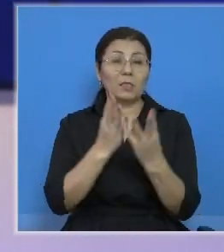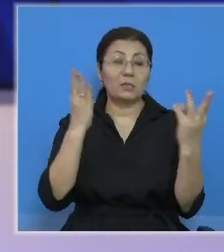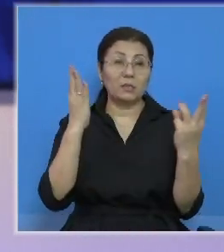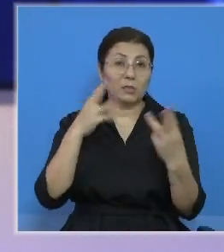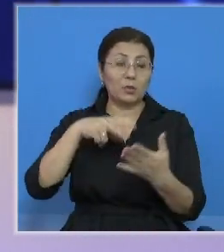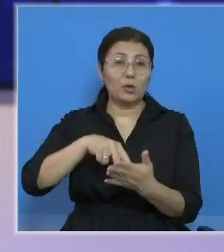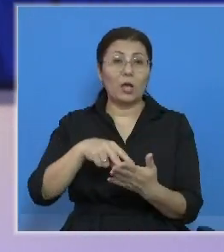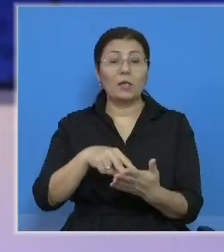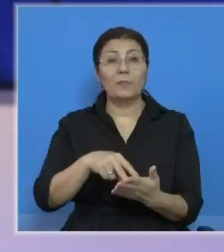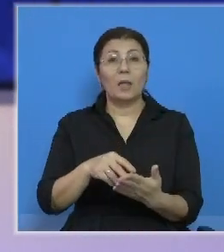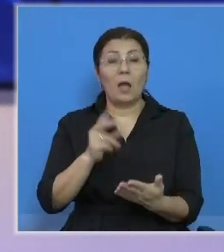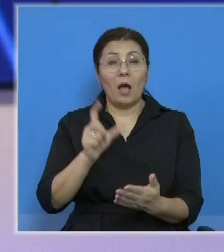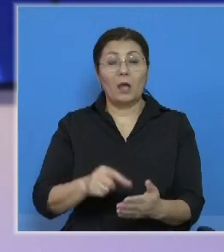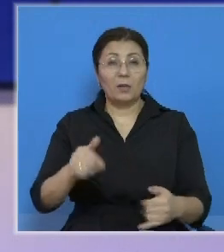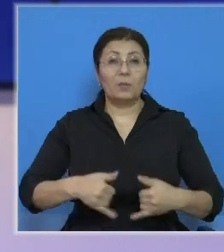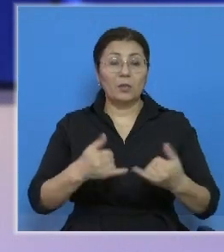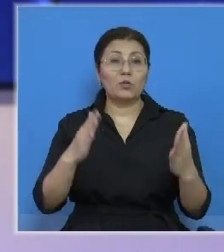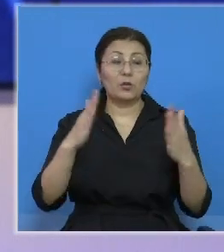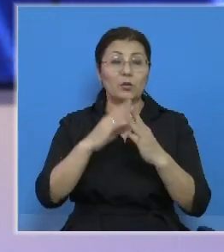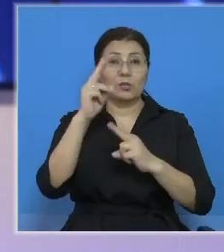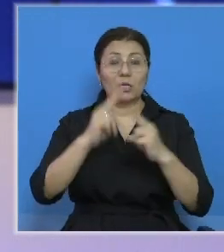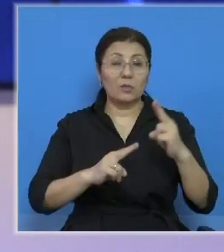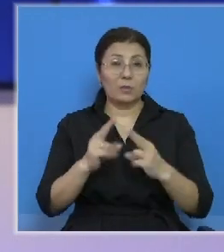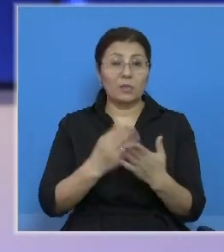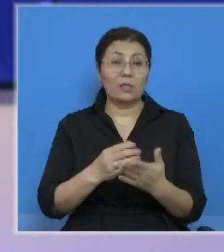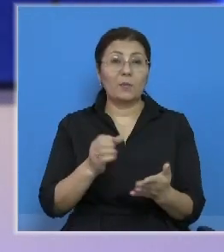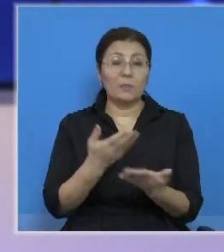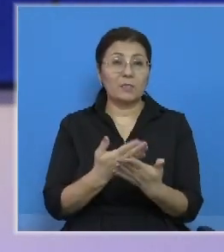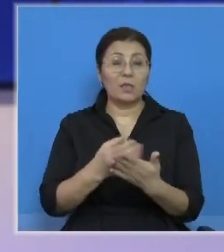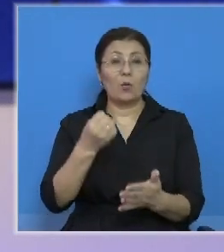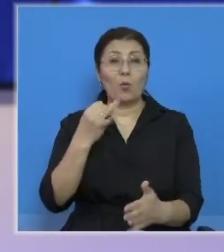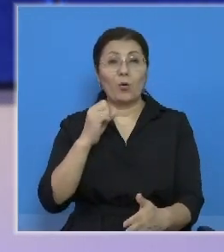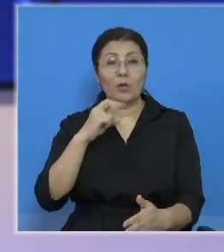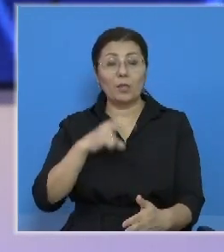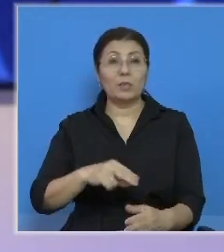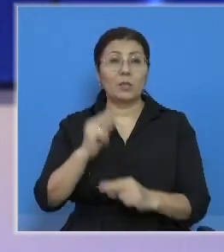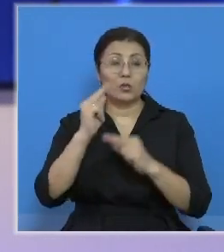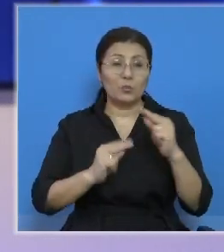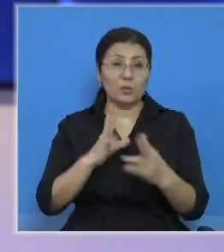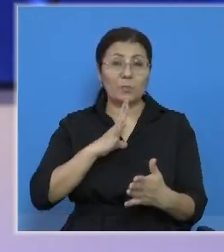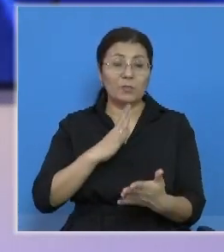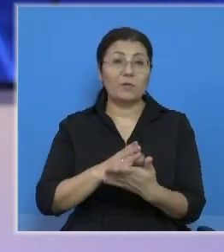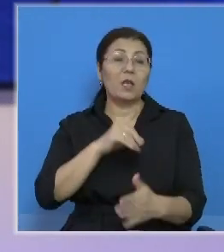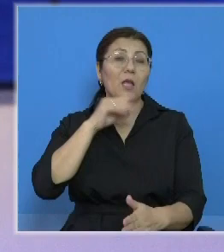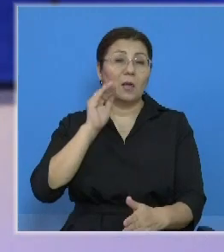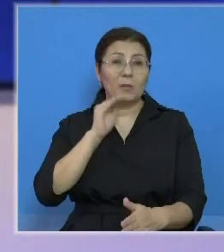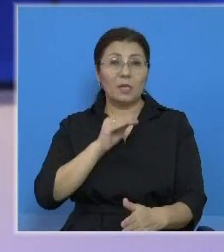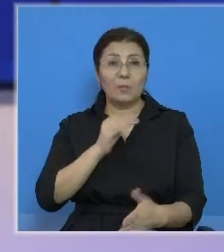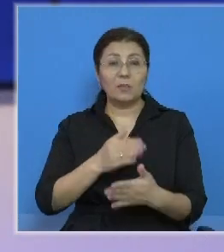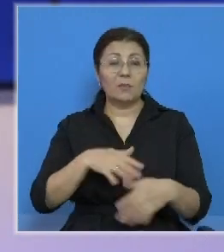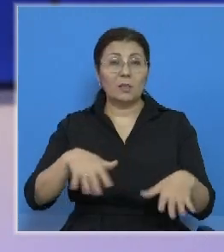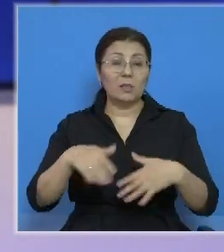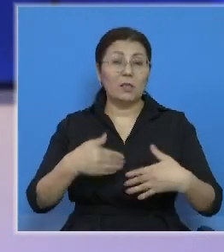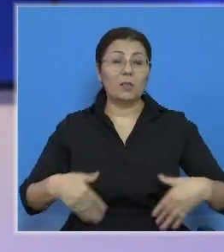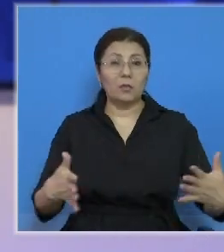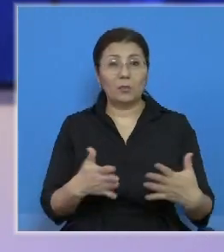салынып жатыр. Мәселен, Ойылда биыл 6 үйдің құрылысы жүргізілді. Қазір жұмыстың көбі бітіп, азық алған. Мұнда жас мамандар мен аз қамтылған